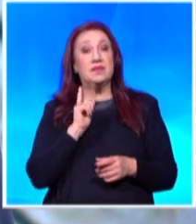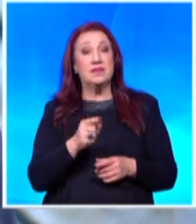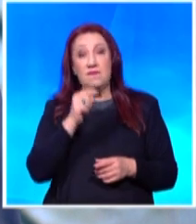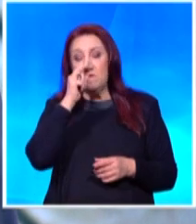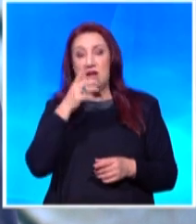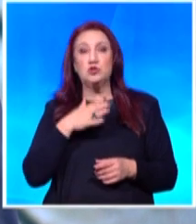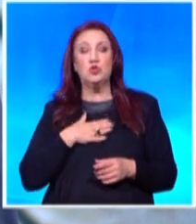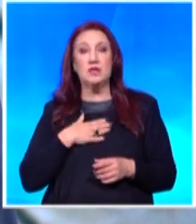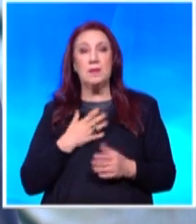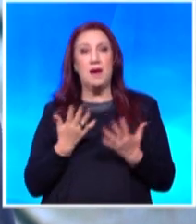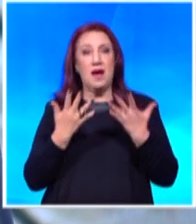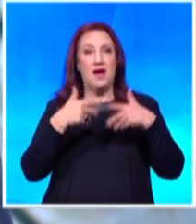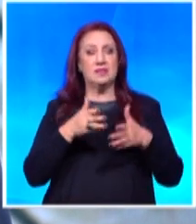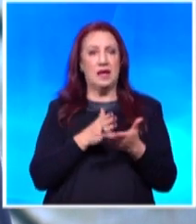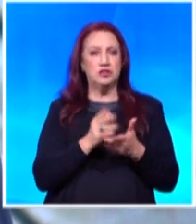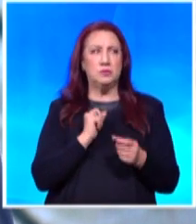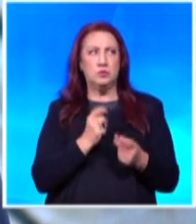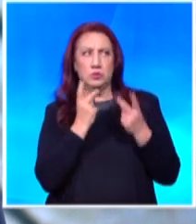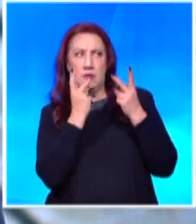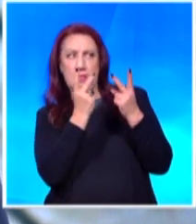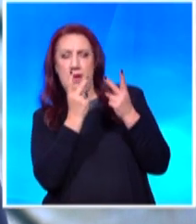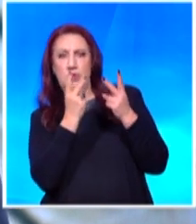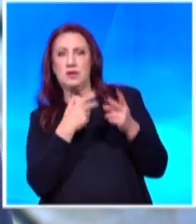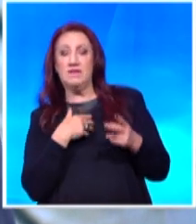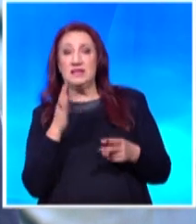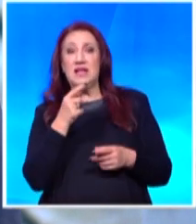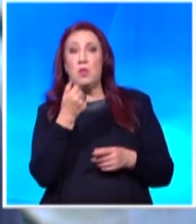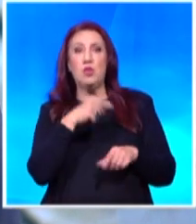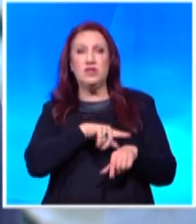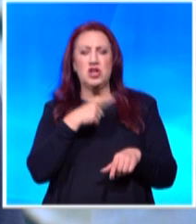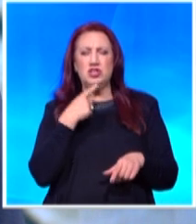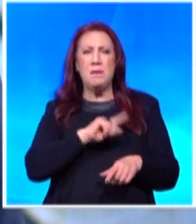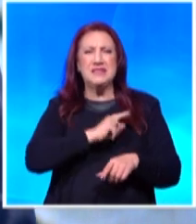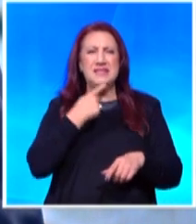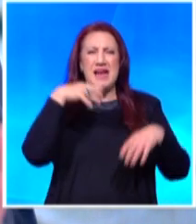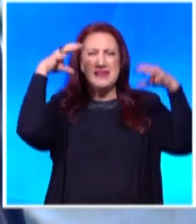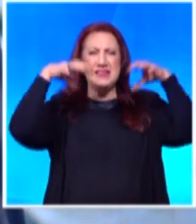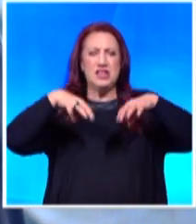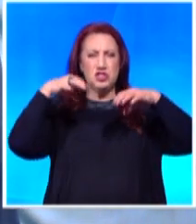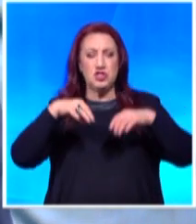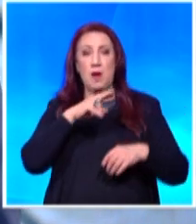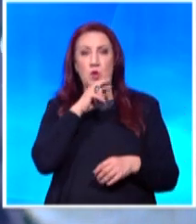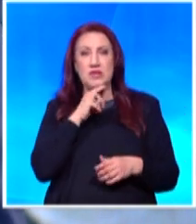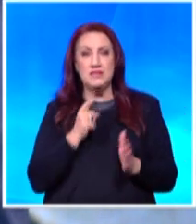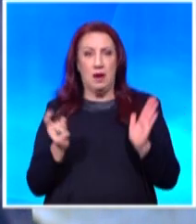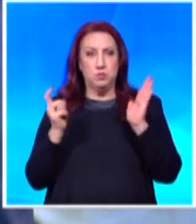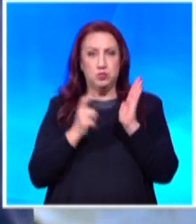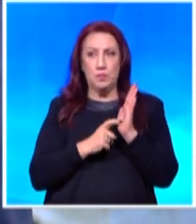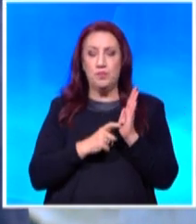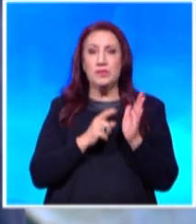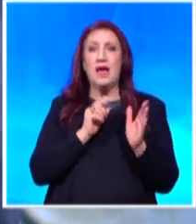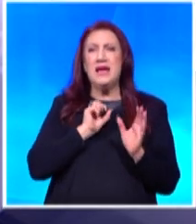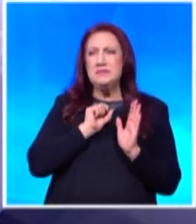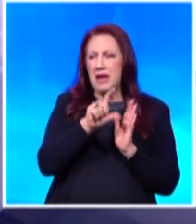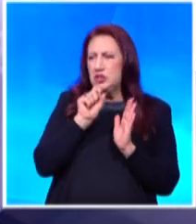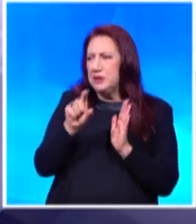казва, да наблюдава, да речем, дъжда. Да каже, след половин час ще дойде. Да. Колегите от МВР натискат копчето, предупреждавам. Това очевидно това е тема,